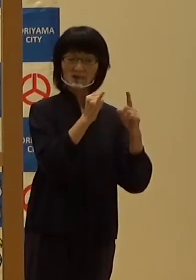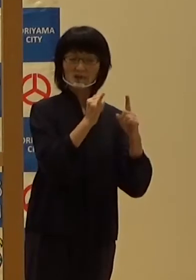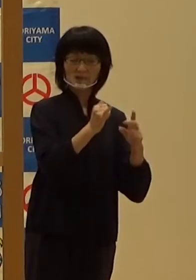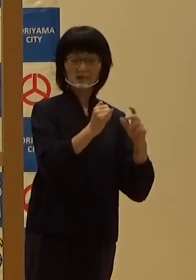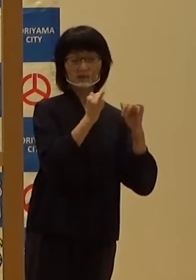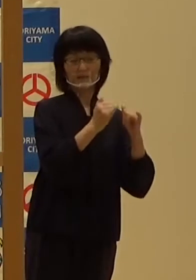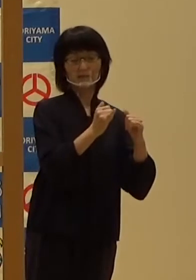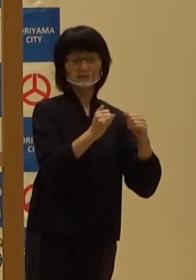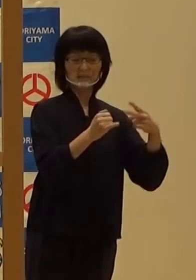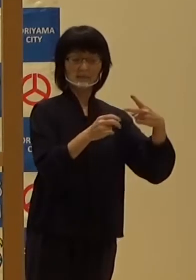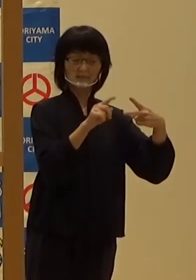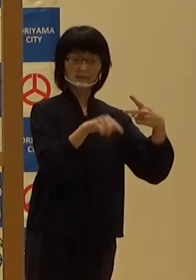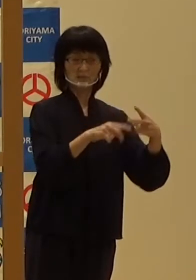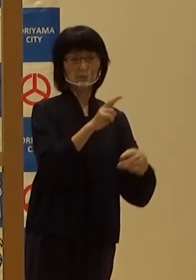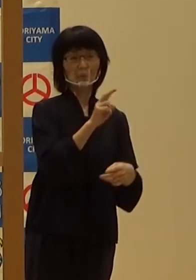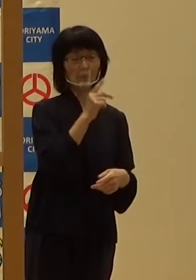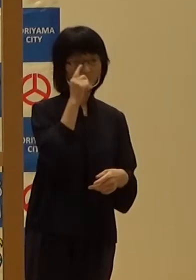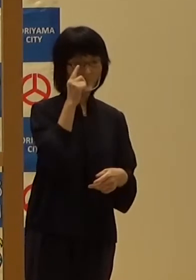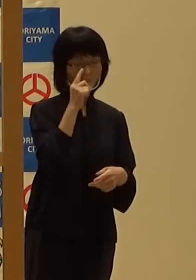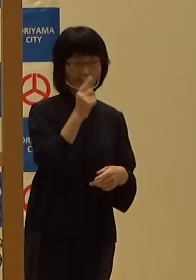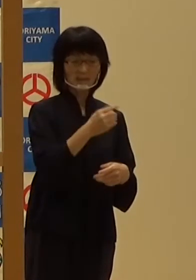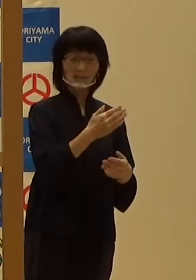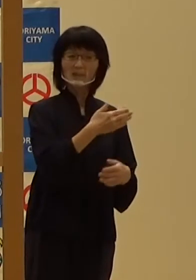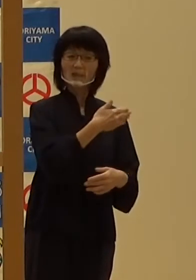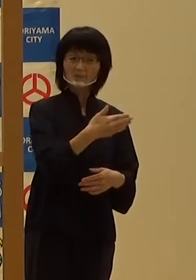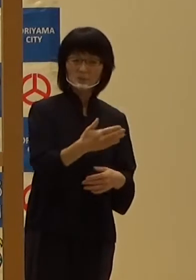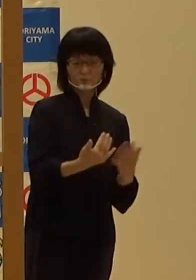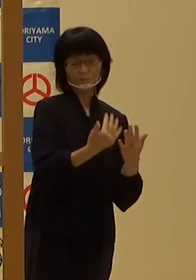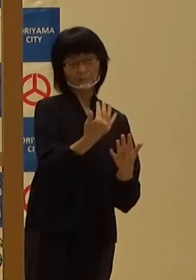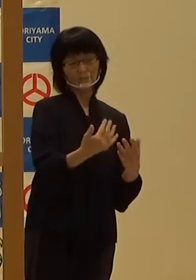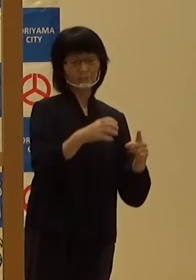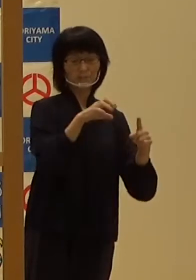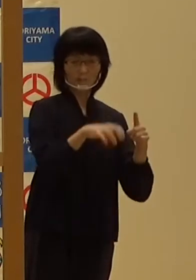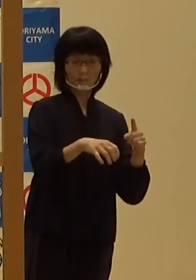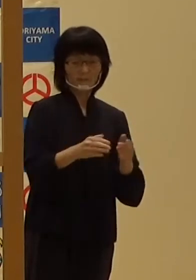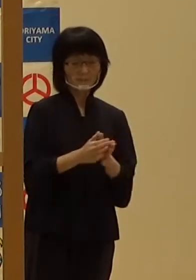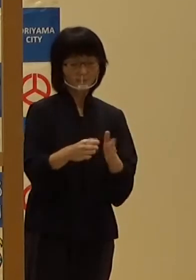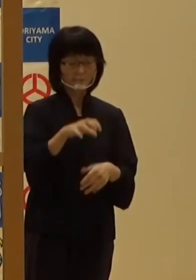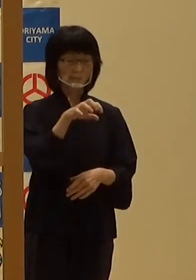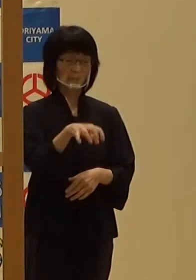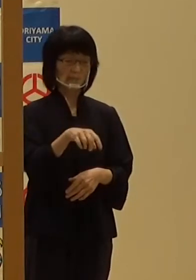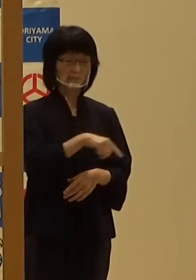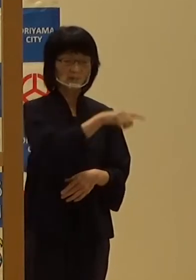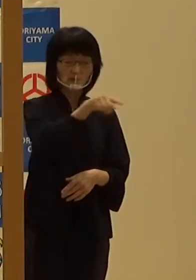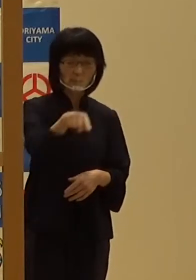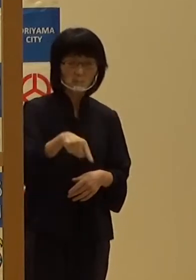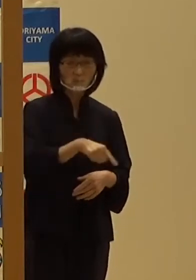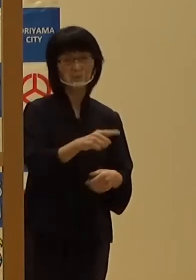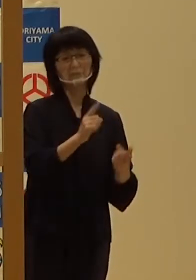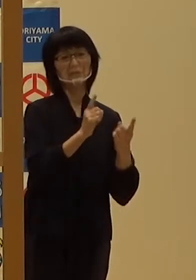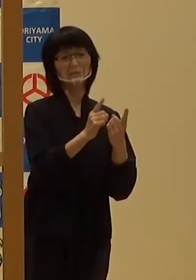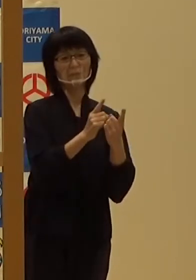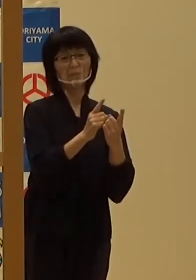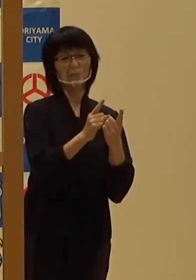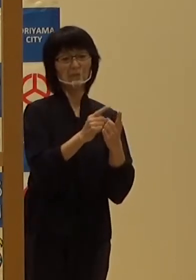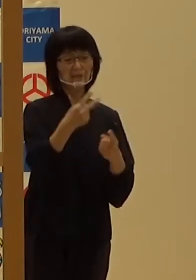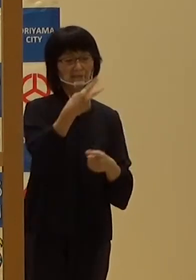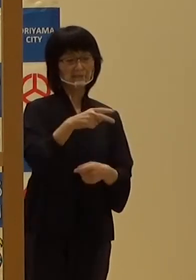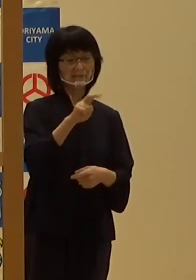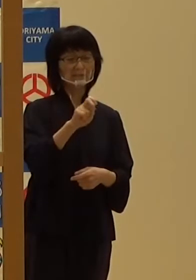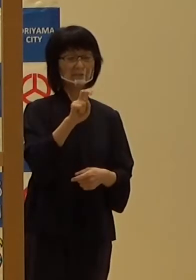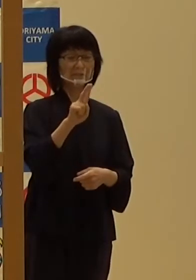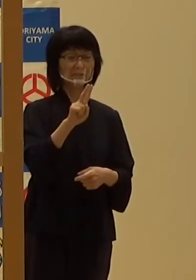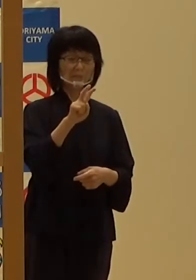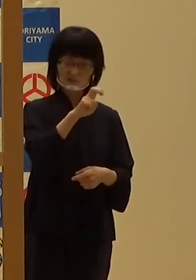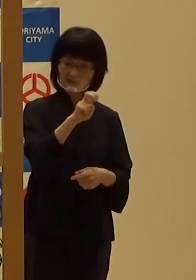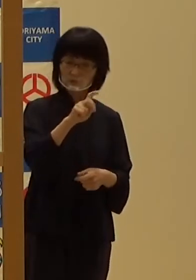目公園、水緑公園、開拓公園の計4公園を対象にして、2020年度